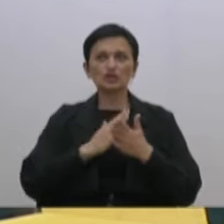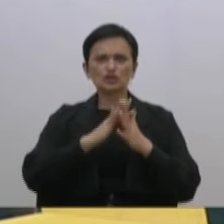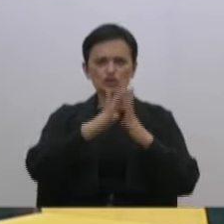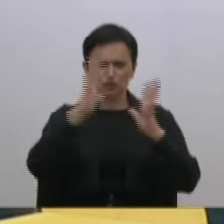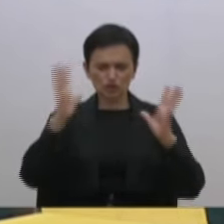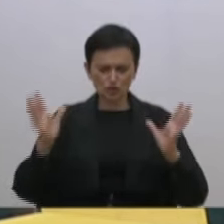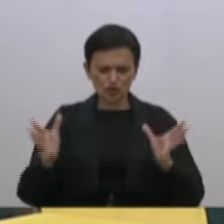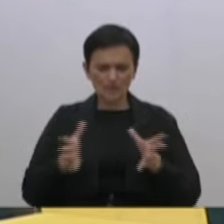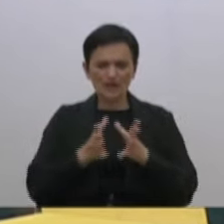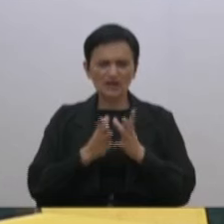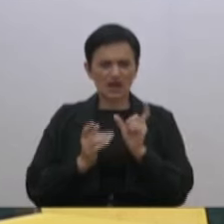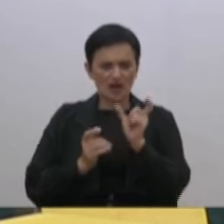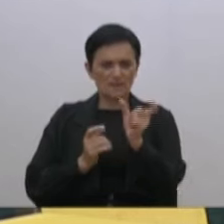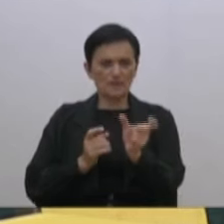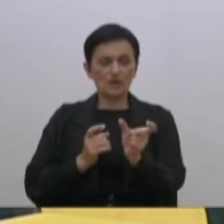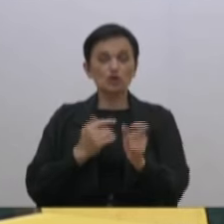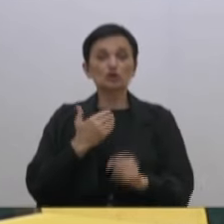ყველაფრის ამისა.